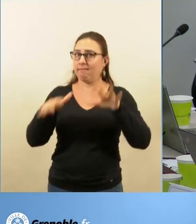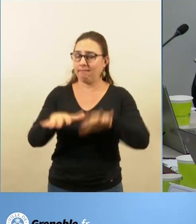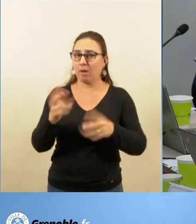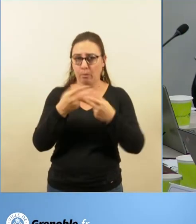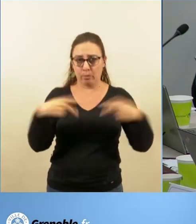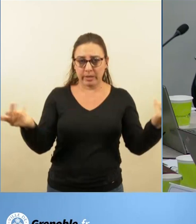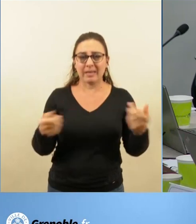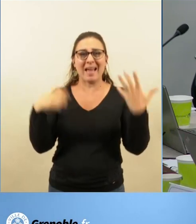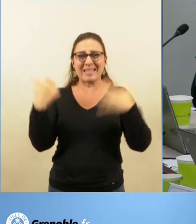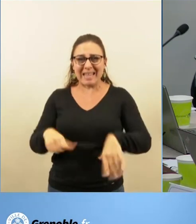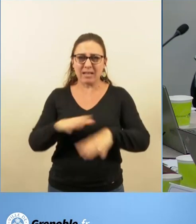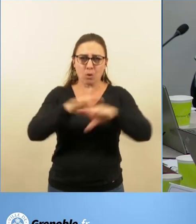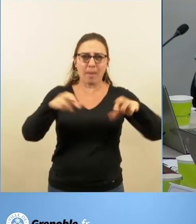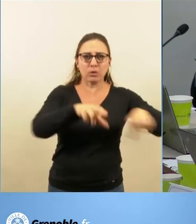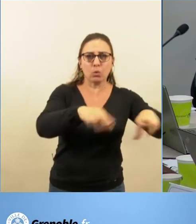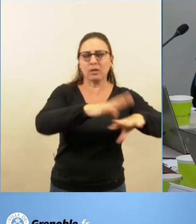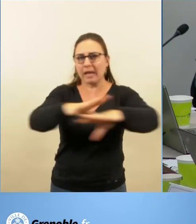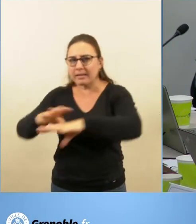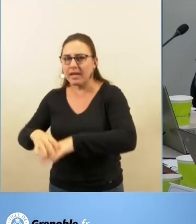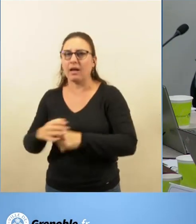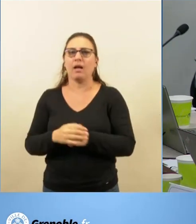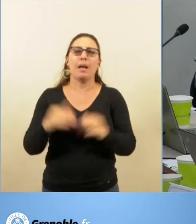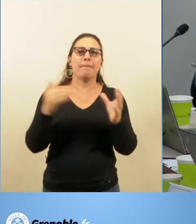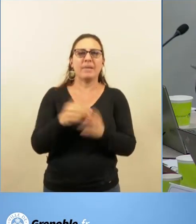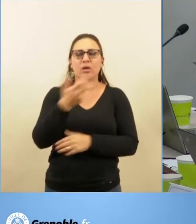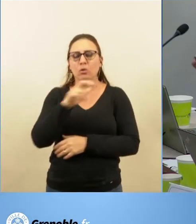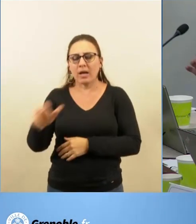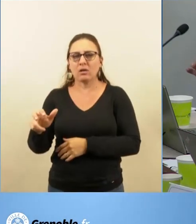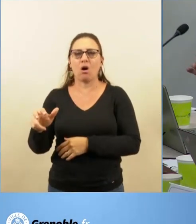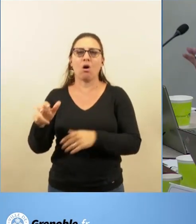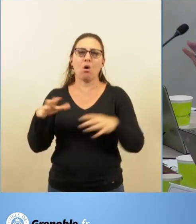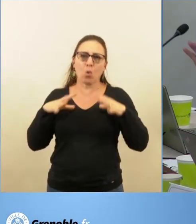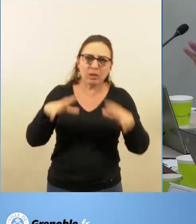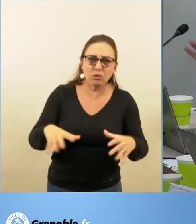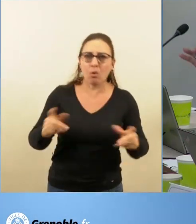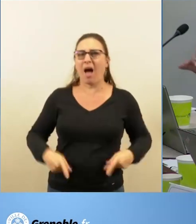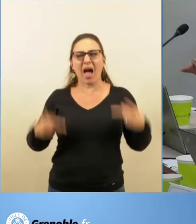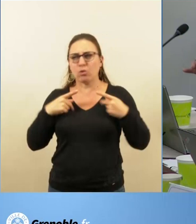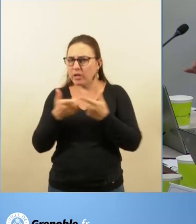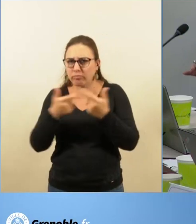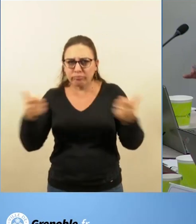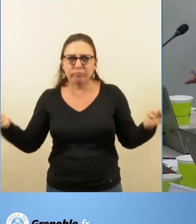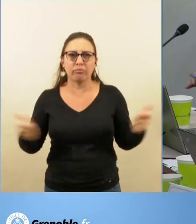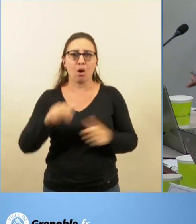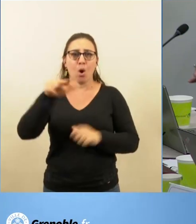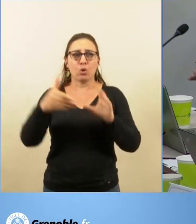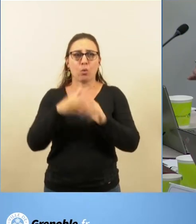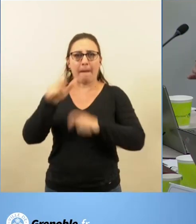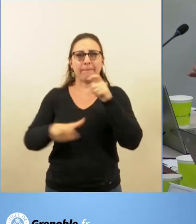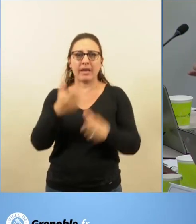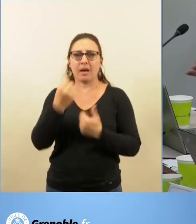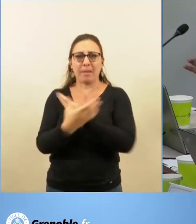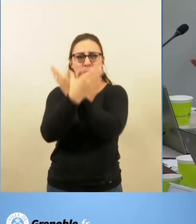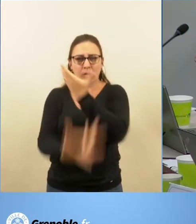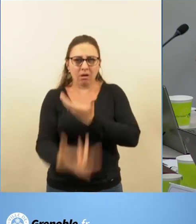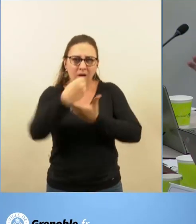rencontres sur l'espace public trois ateliers 1700 contributions c'est plus de 3000 métropolitains qui ont pris part